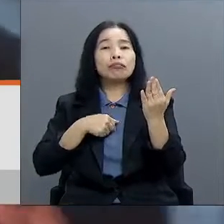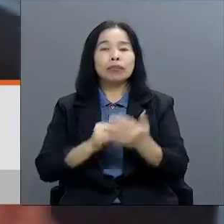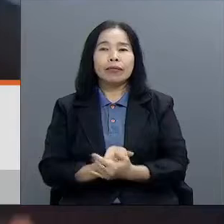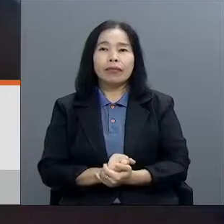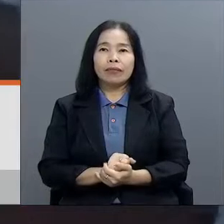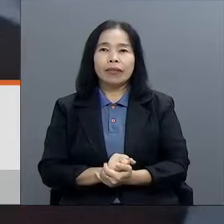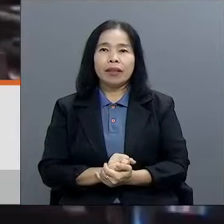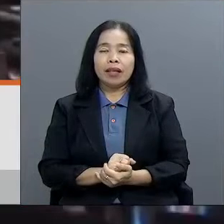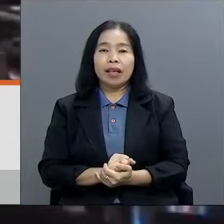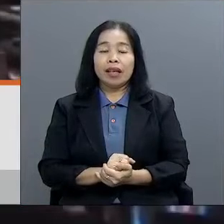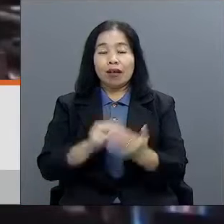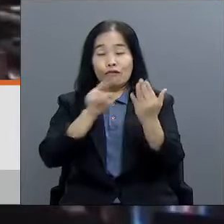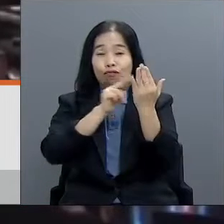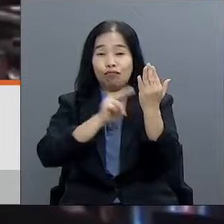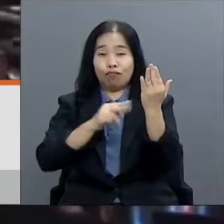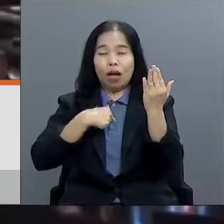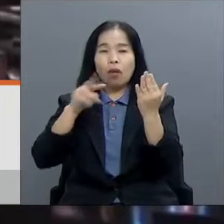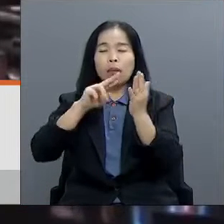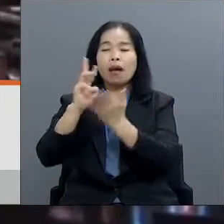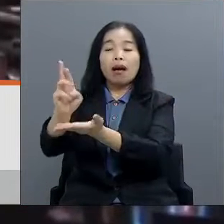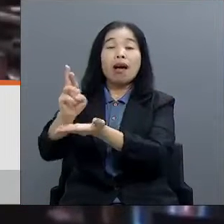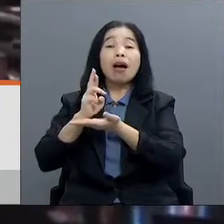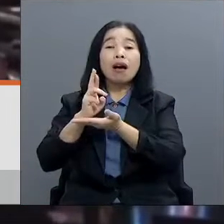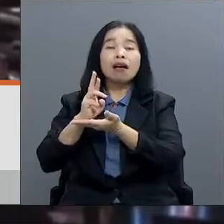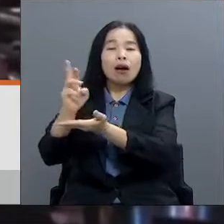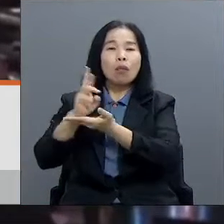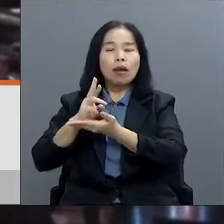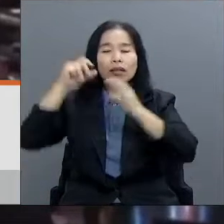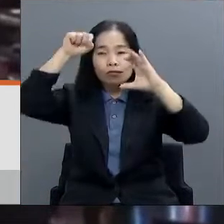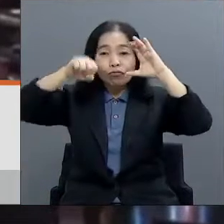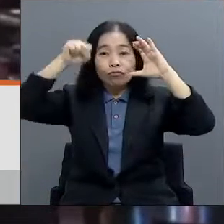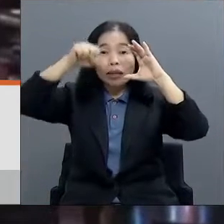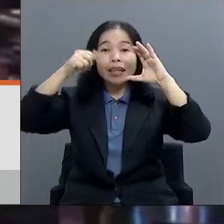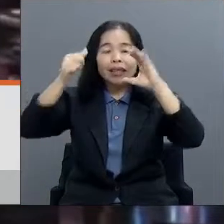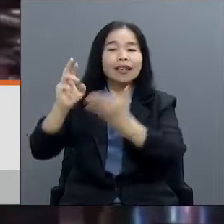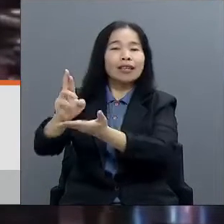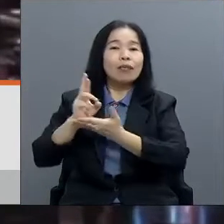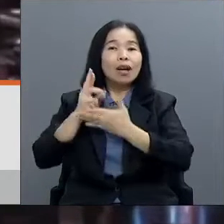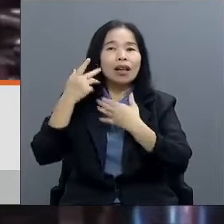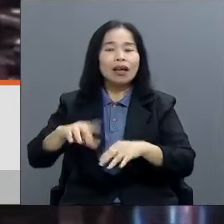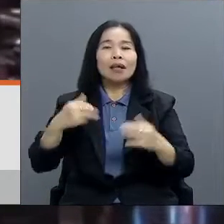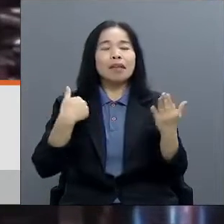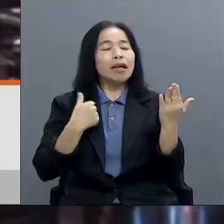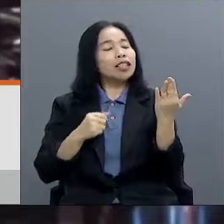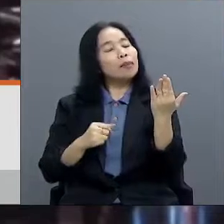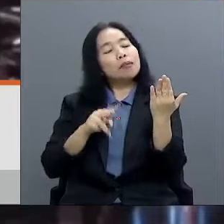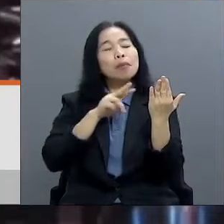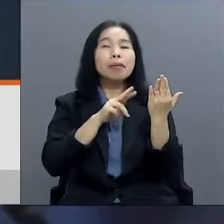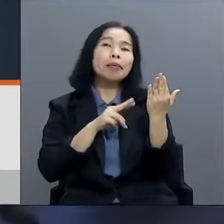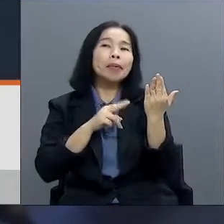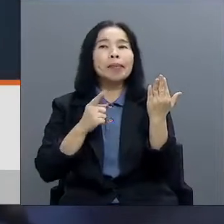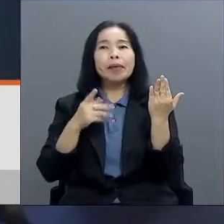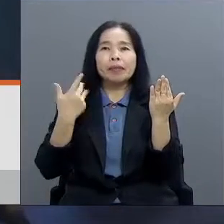ขณะที่สุนทรพจน์บนเวทีลูกโลกทองคำเมื่อต้นปีก็แตะเรื่องวิกฤตโลกร้อนและพาดพิงไลฟ์สไตล์คนดังกับการนั่งเ